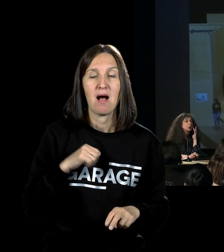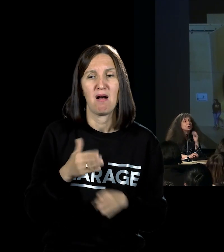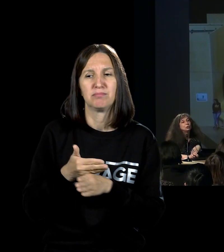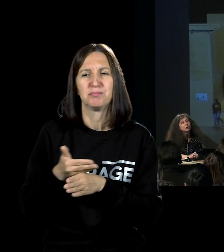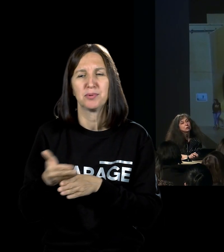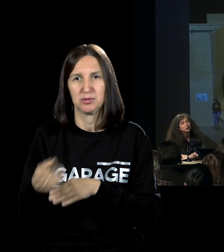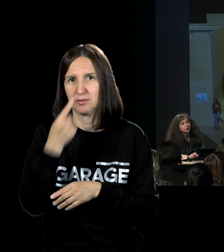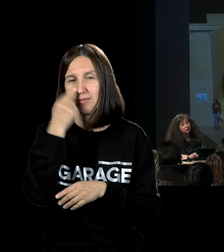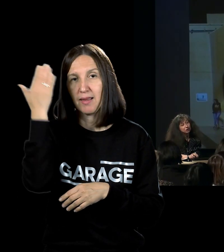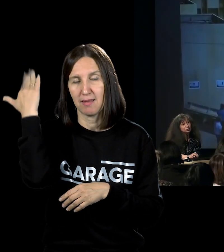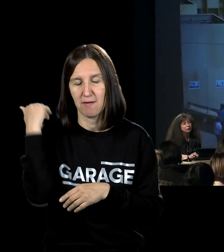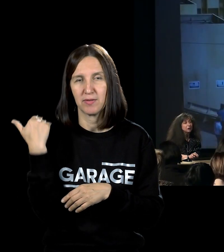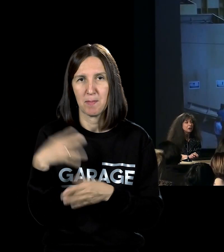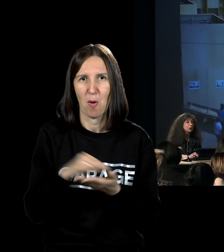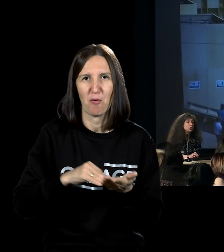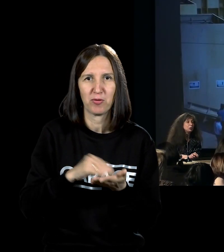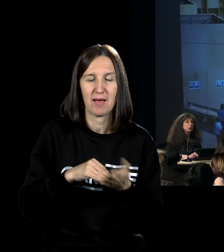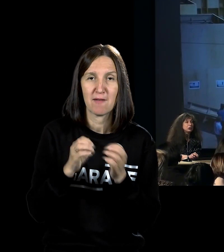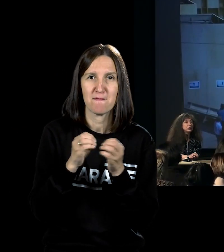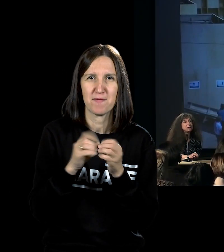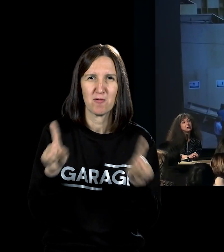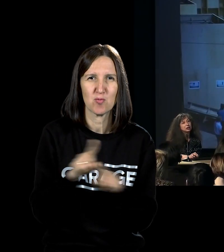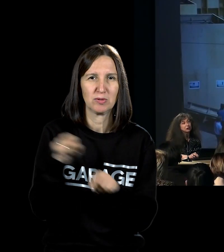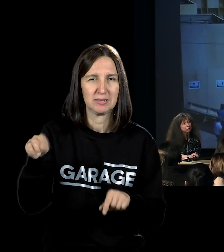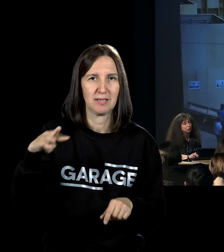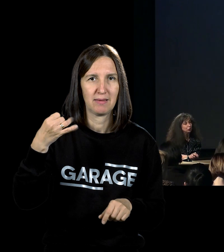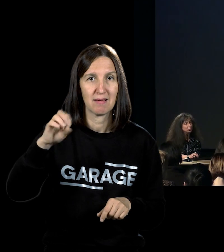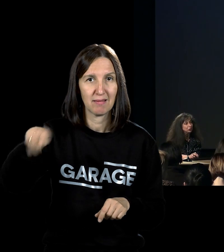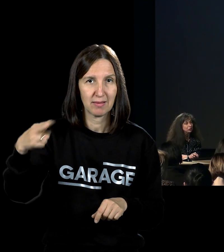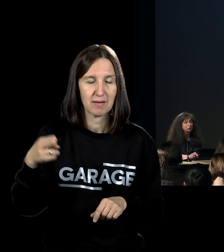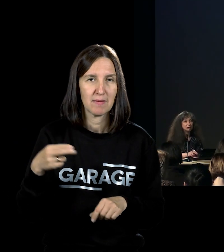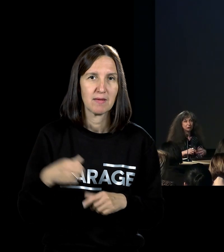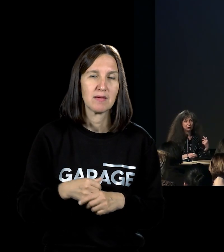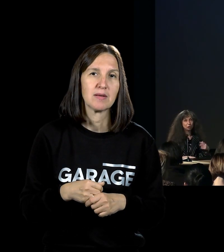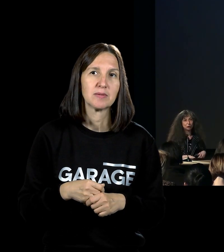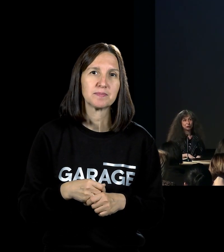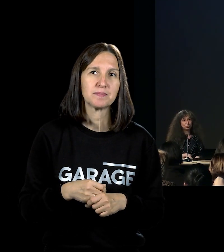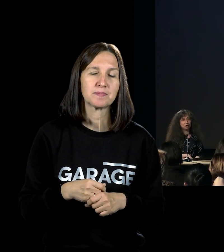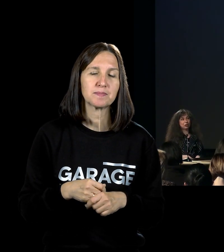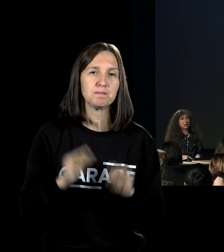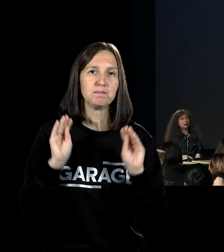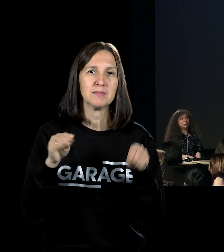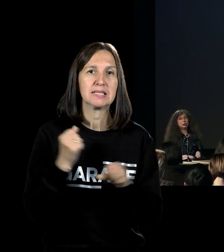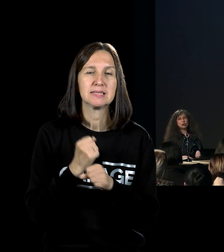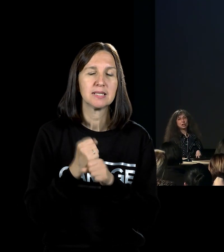сделав все из других материалов и так, чтобы снизить эти риски. Потому что я думаю, что действительно это как бы история, которая довольно